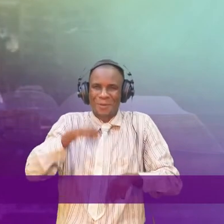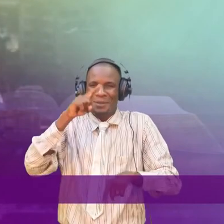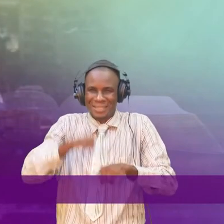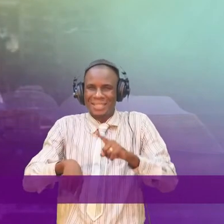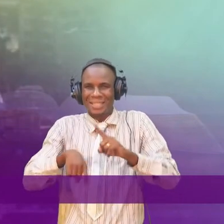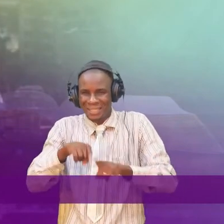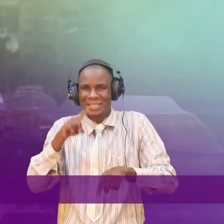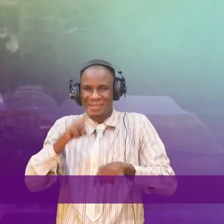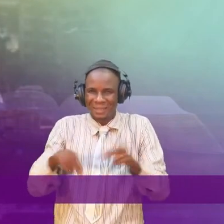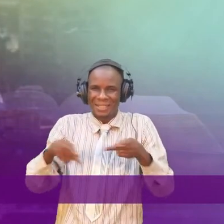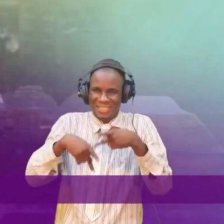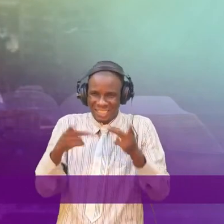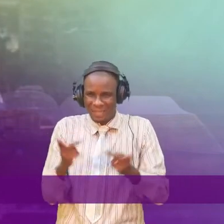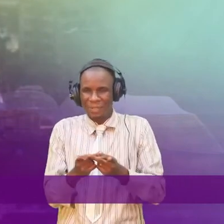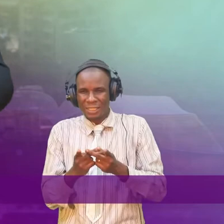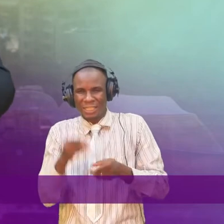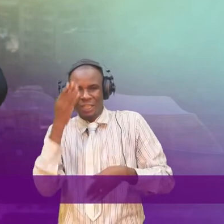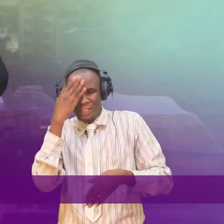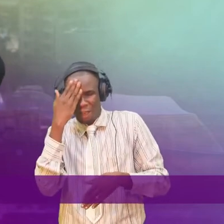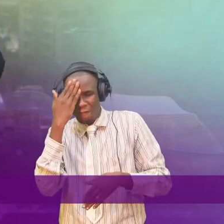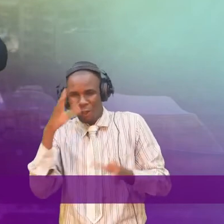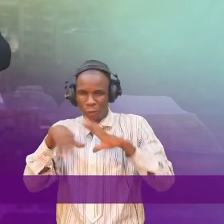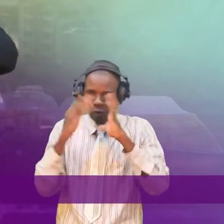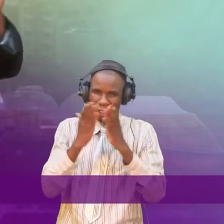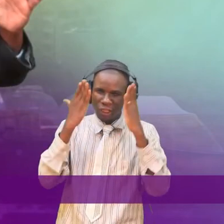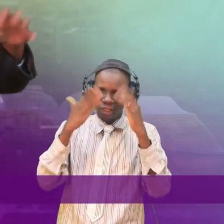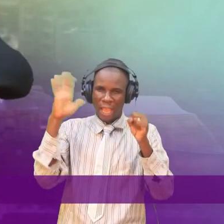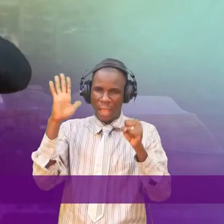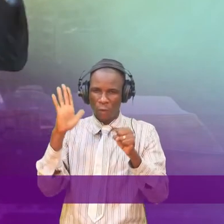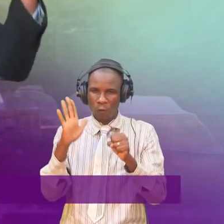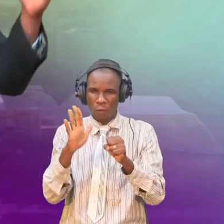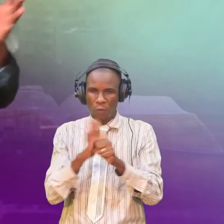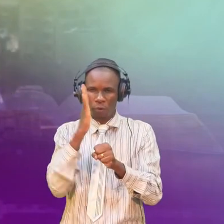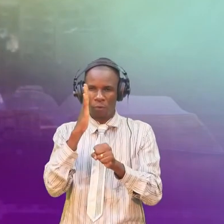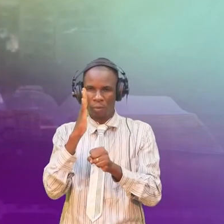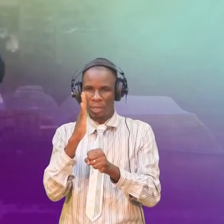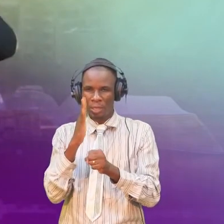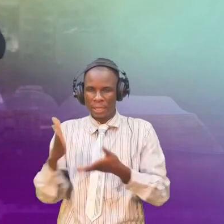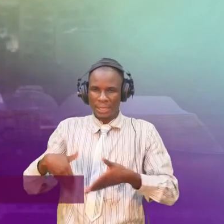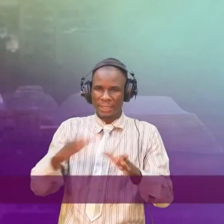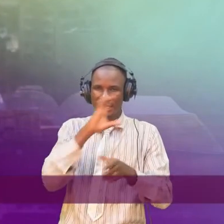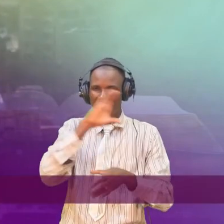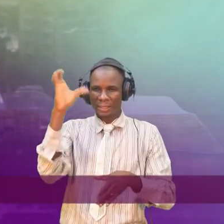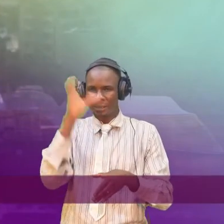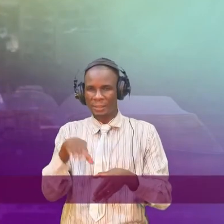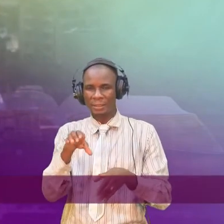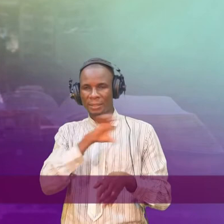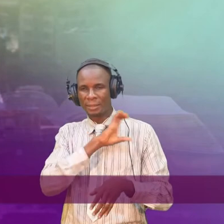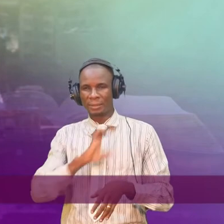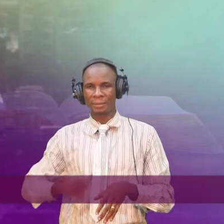Dhambi ya watu inaelezwa katika Biblia kwa njia mbalimbali, kwa mifano mbalimbali,